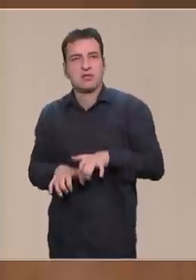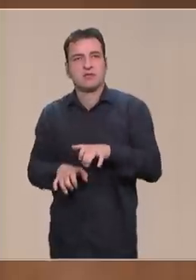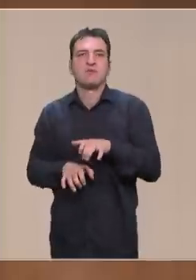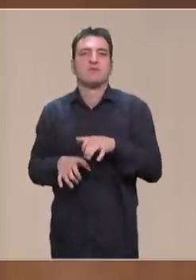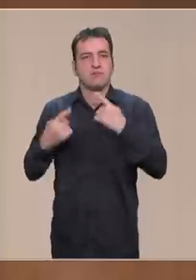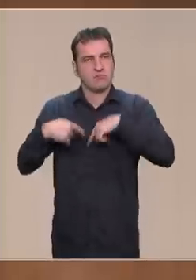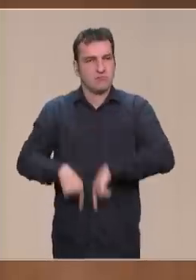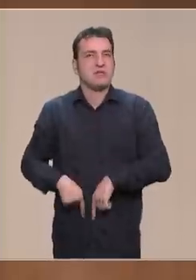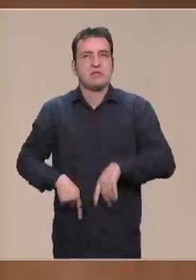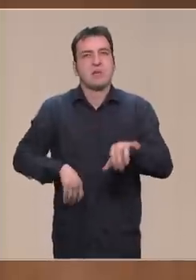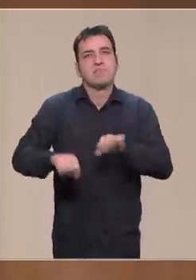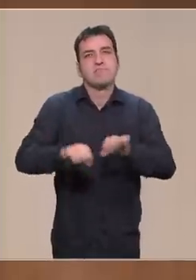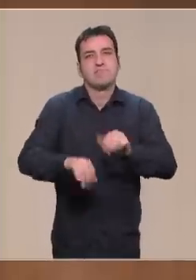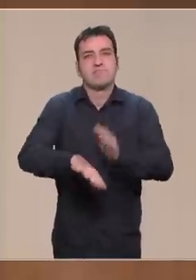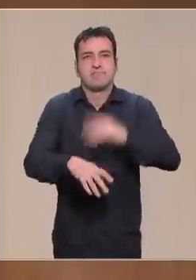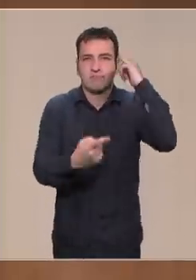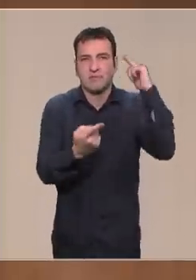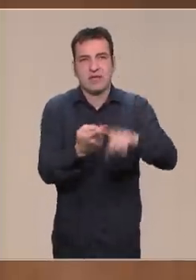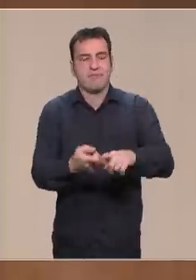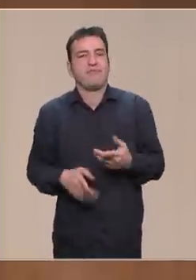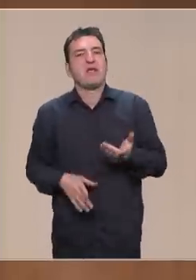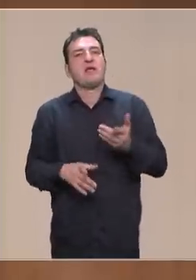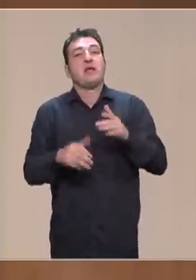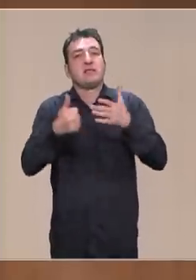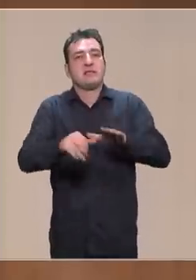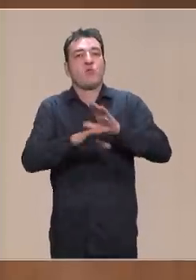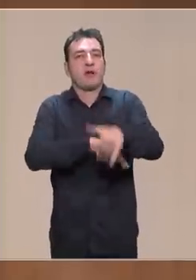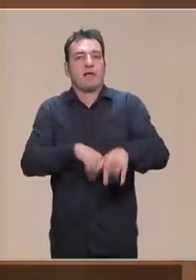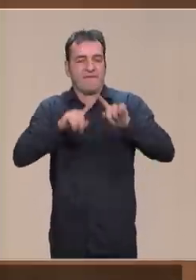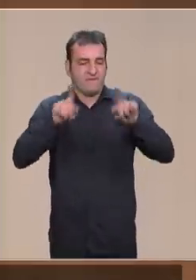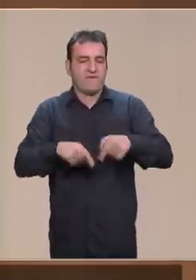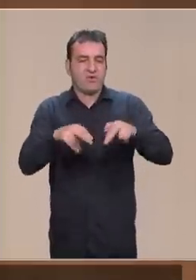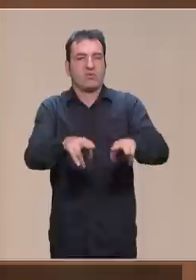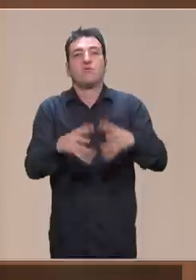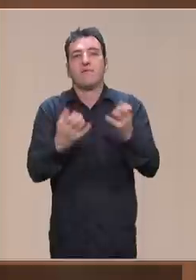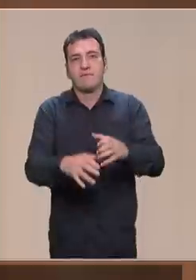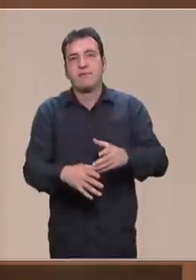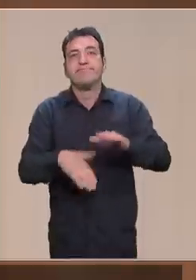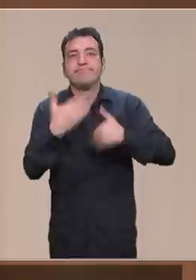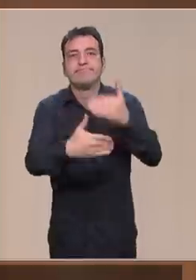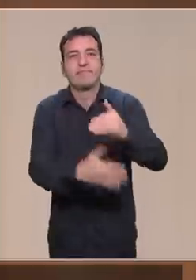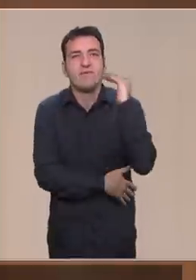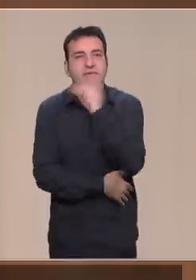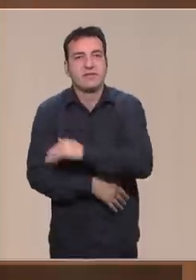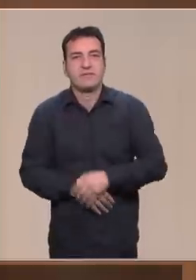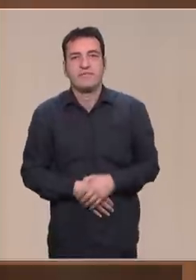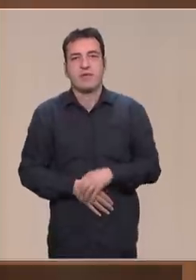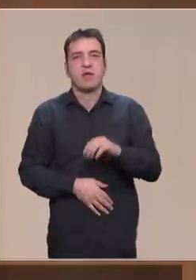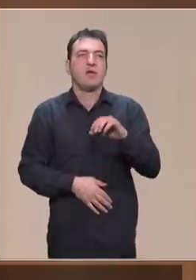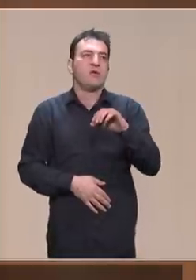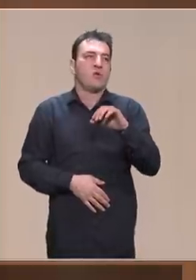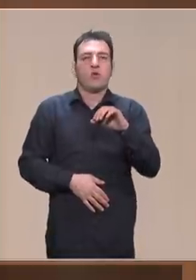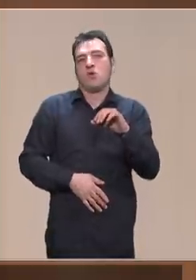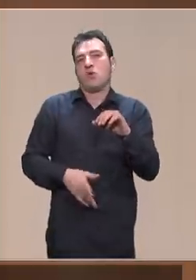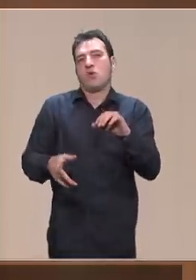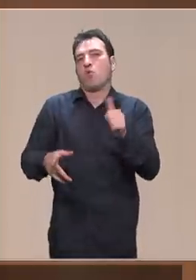sujet. 6 mois après l'apparition de la feuille de route, nous voulons avancer vite. Nous réunirons dans la première quinzaine de décembre